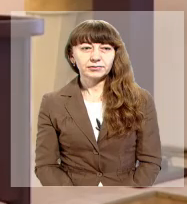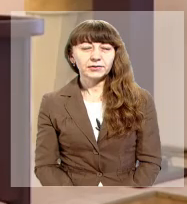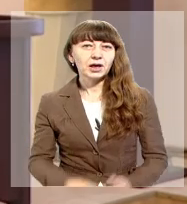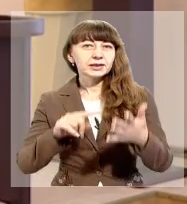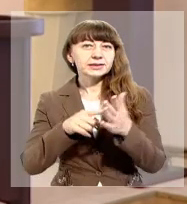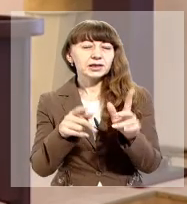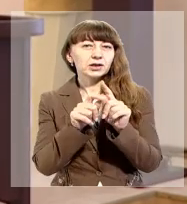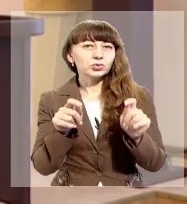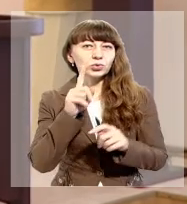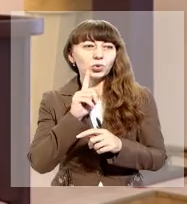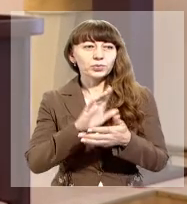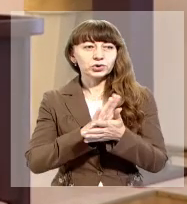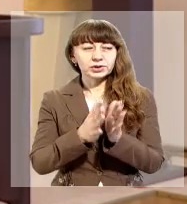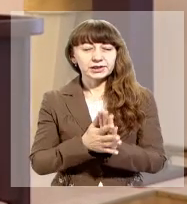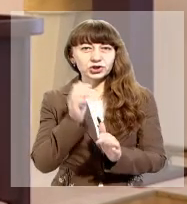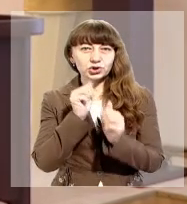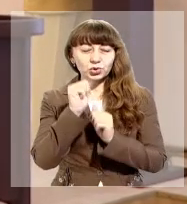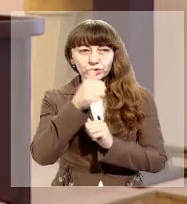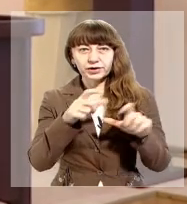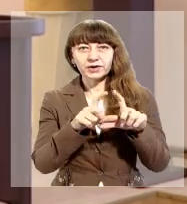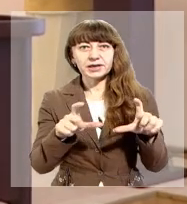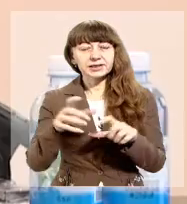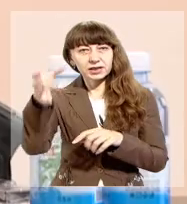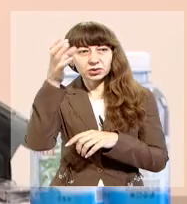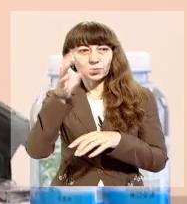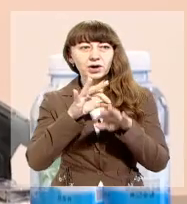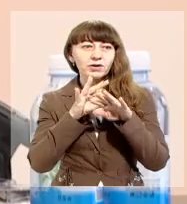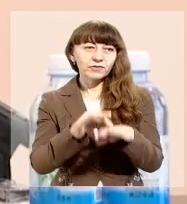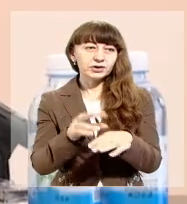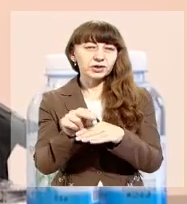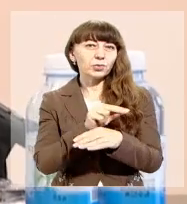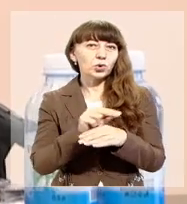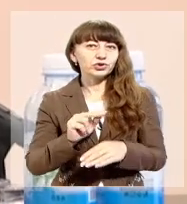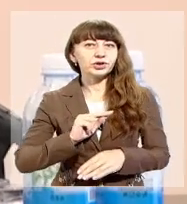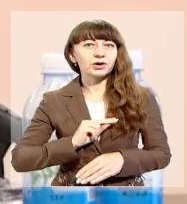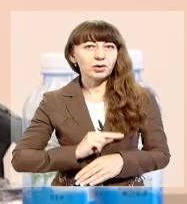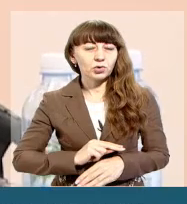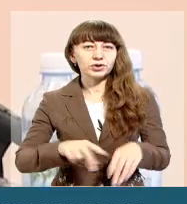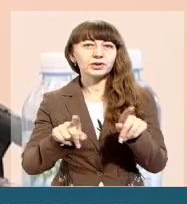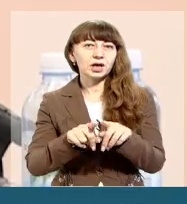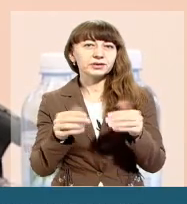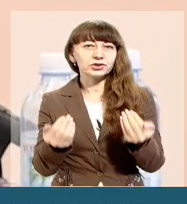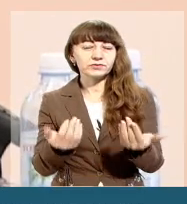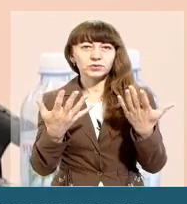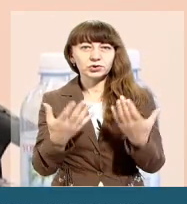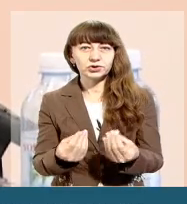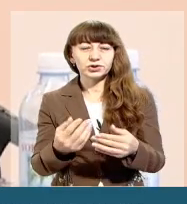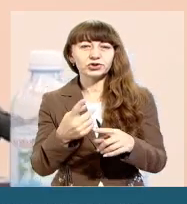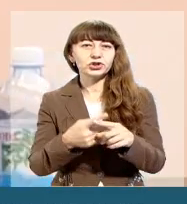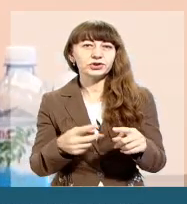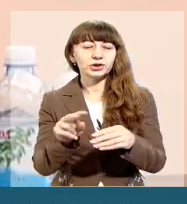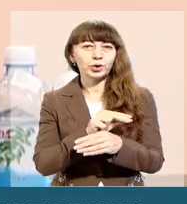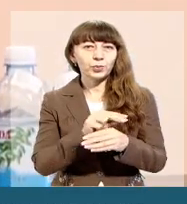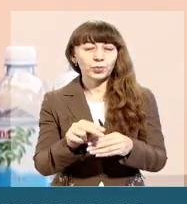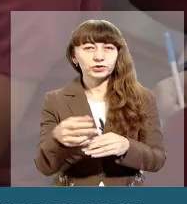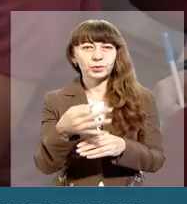С целью создания комфортных условий ежегодно в организациях образования проводятся ремонтные работы. Так, на сегодняшний день все текущие ремонты в